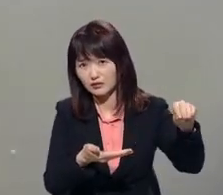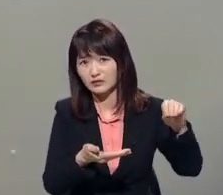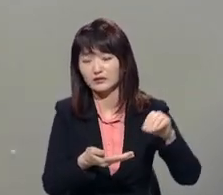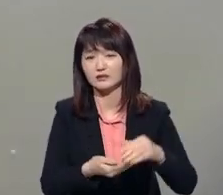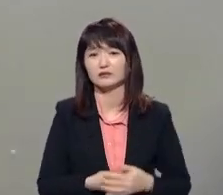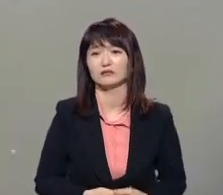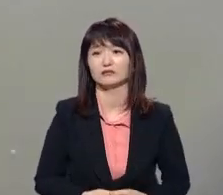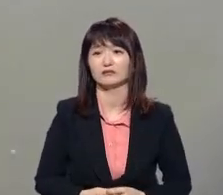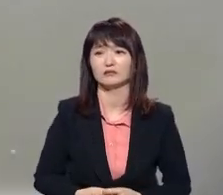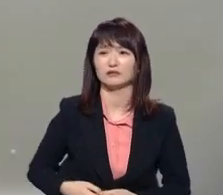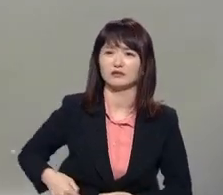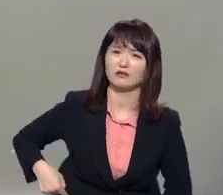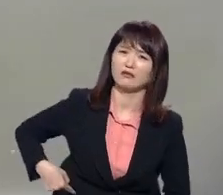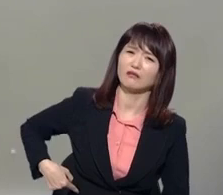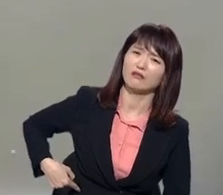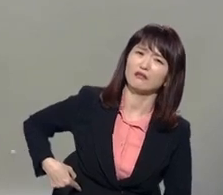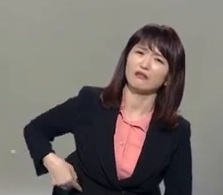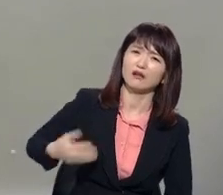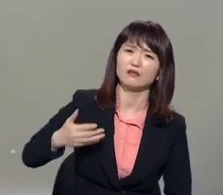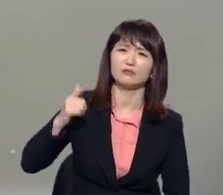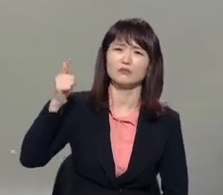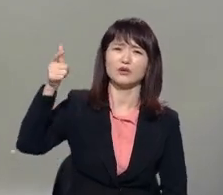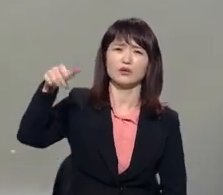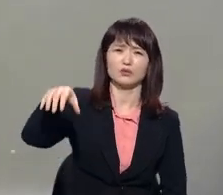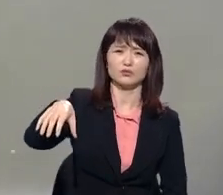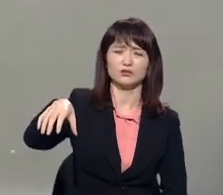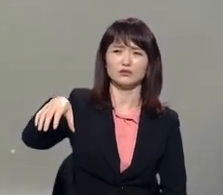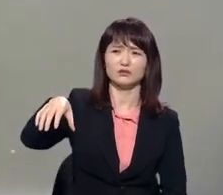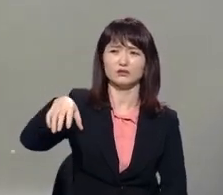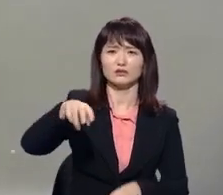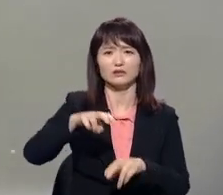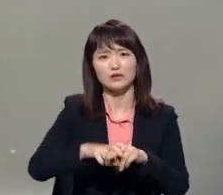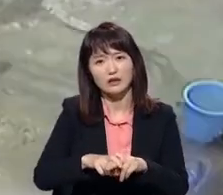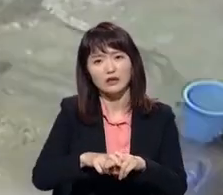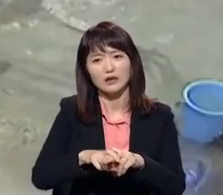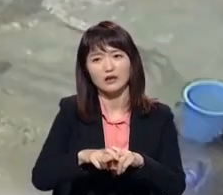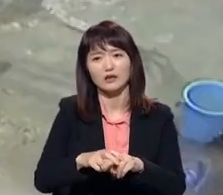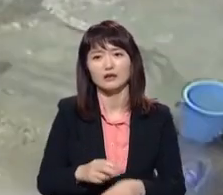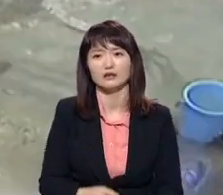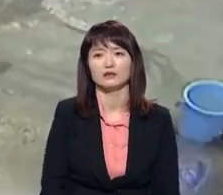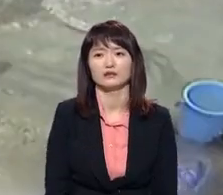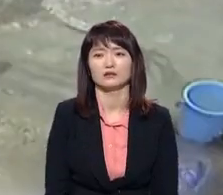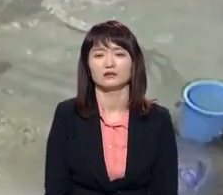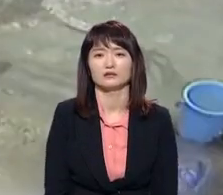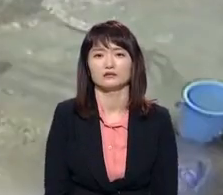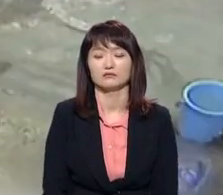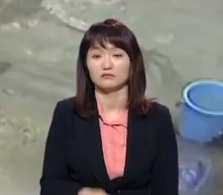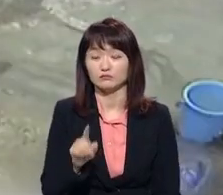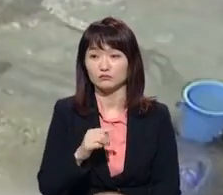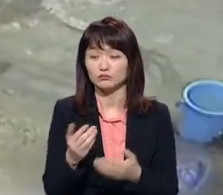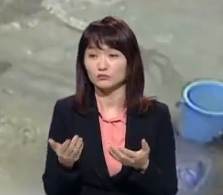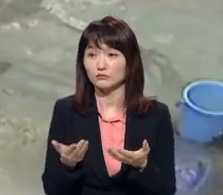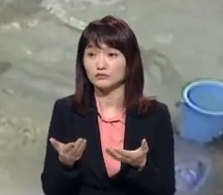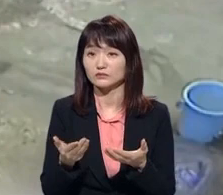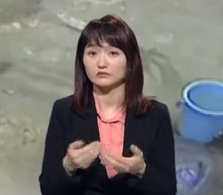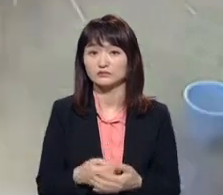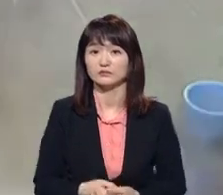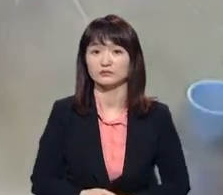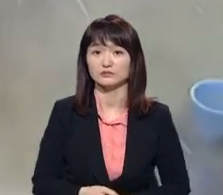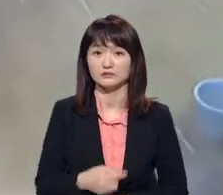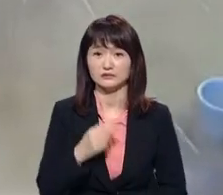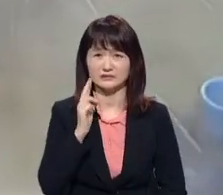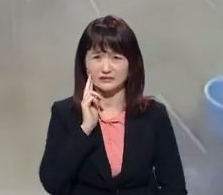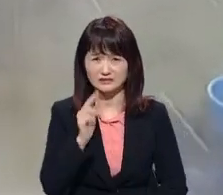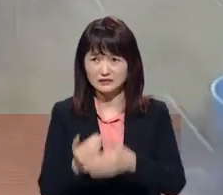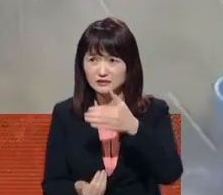모습입니다 허리를 부여잡고 멀찍이 떨어진 곳에서 인해 주저앉고 말았습니다 무슨 상황이에요 이게 도대체